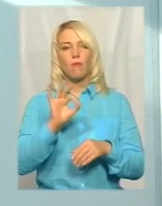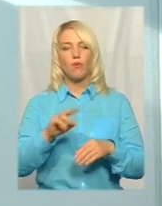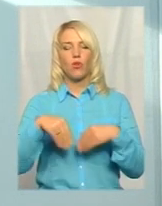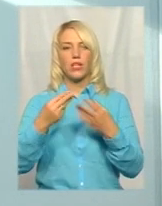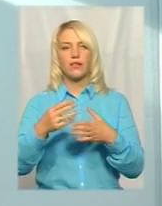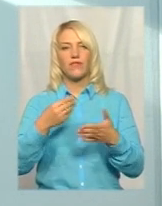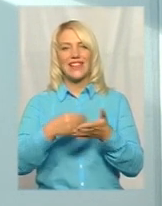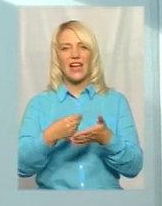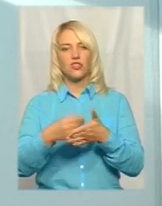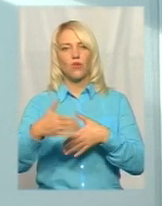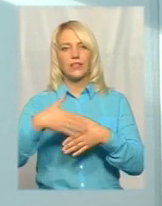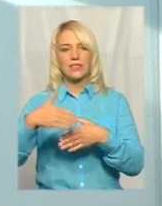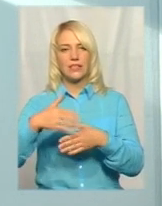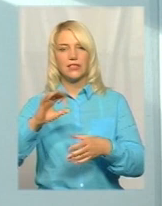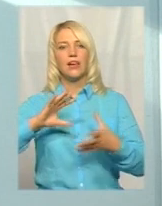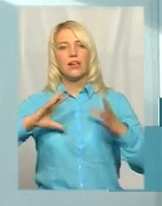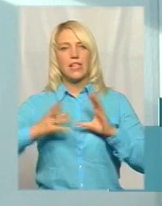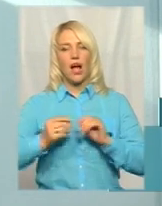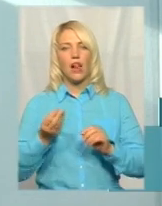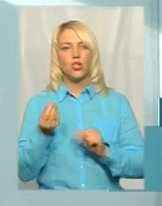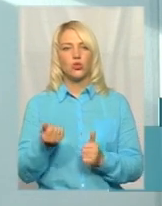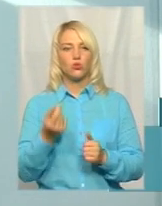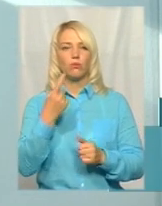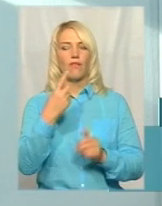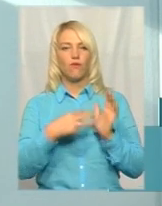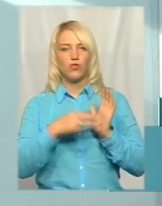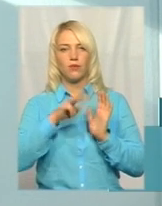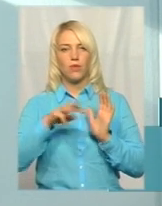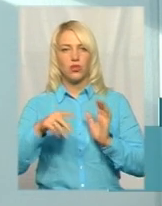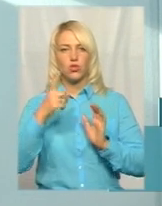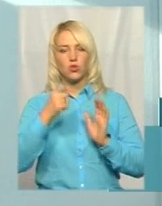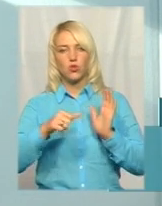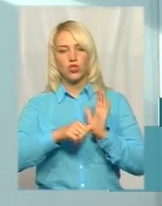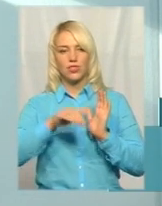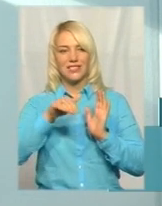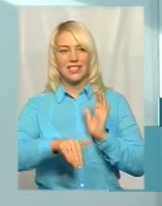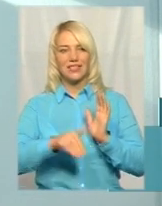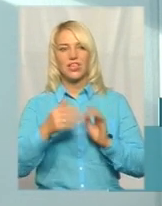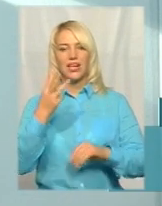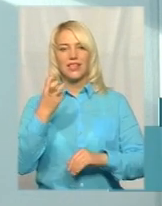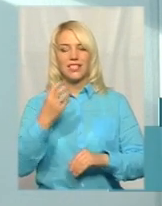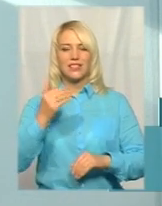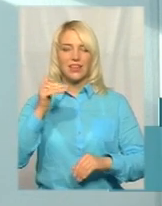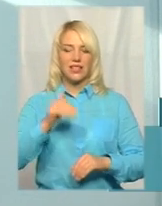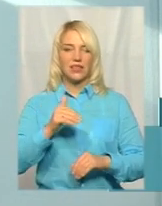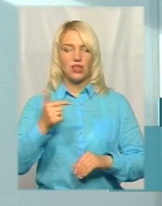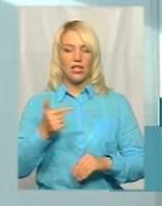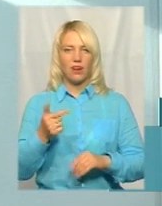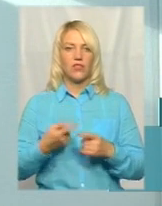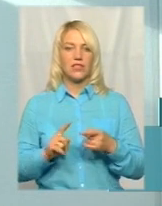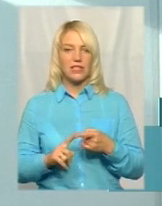фінансових санкцій. І загальна сума – це 8 мільйонів 106 тисяч 300 гривень. Тобто це